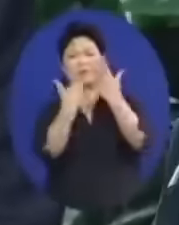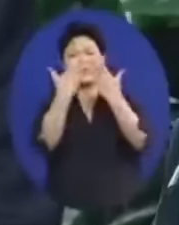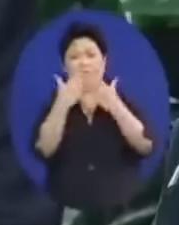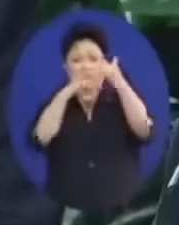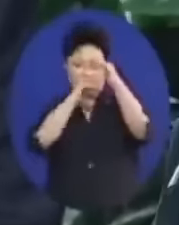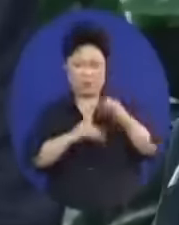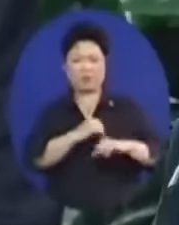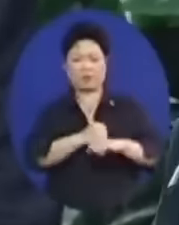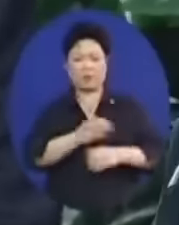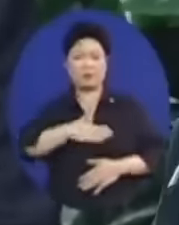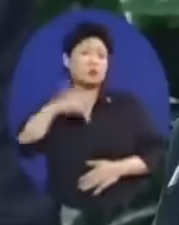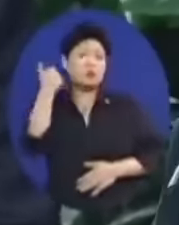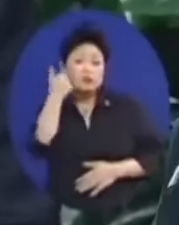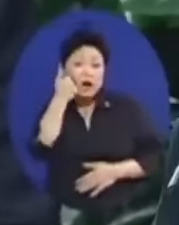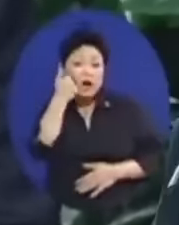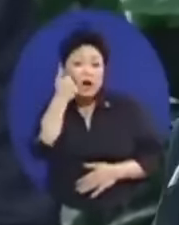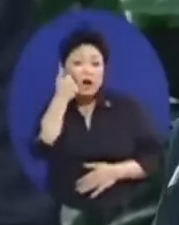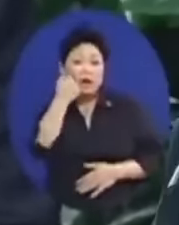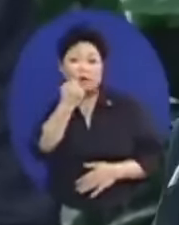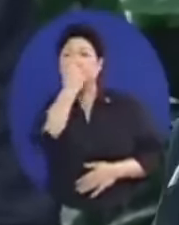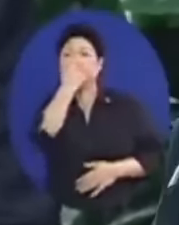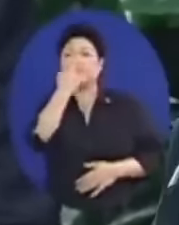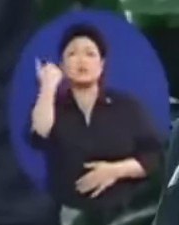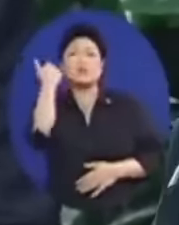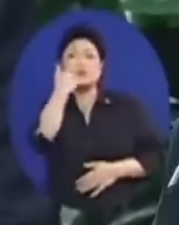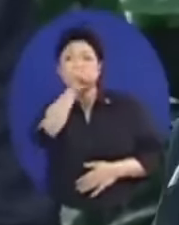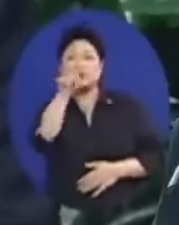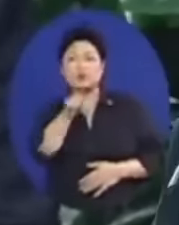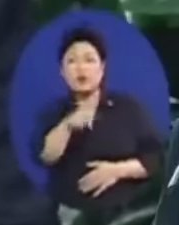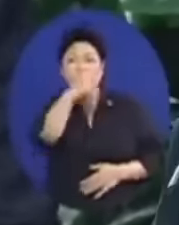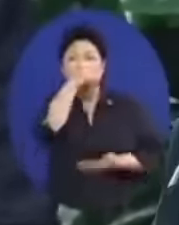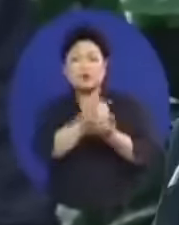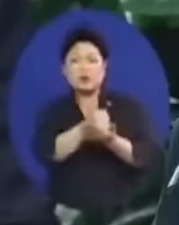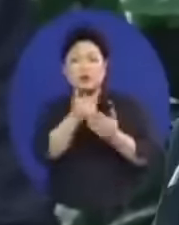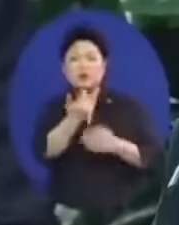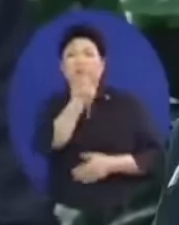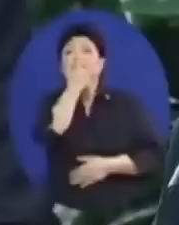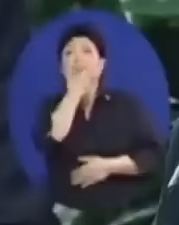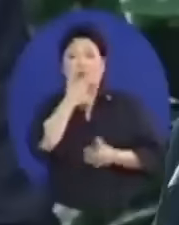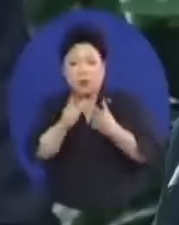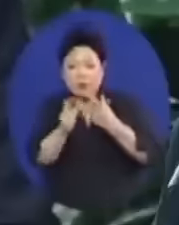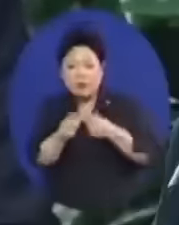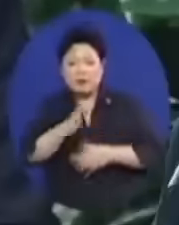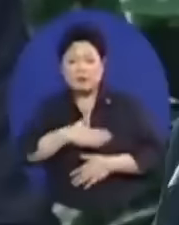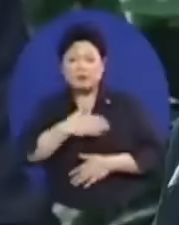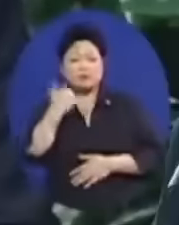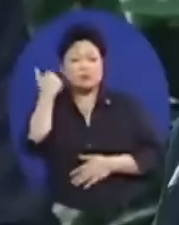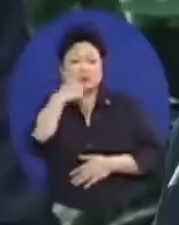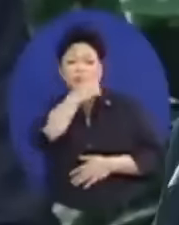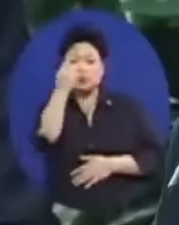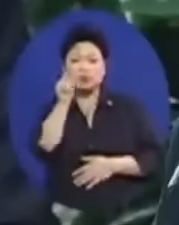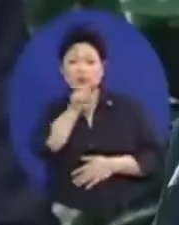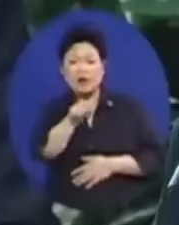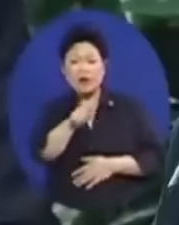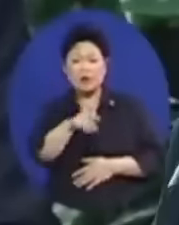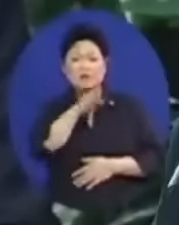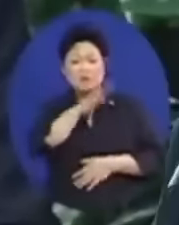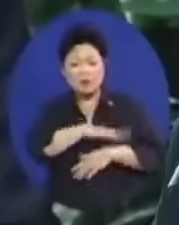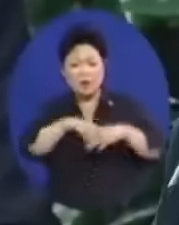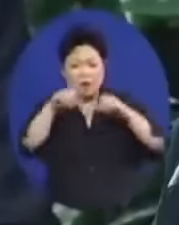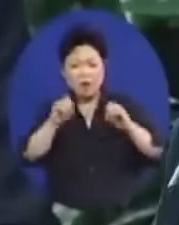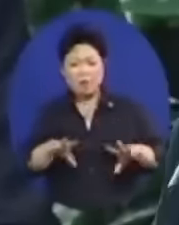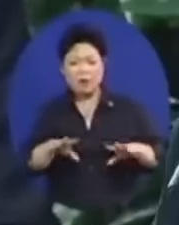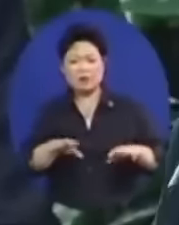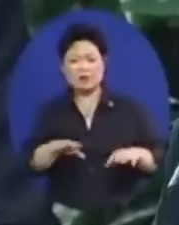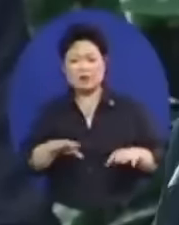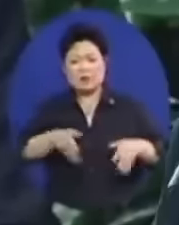나는 누군가 죄를 짓고 죄책으로 고민하는 데다, 나는 누군가 허무하게 태어나서